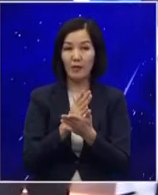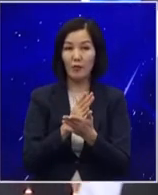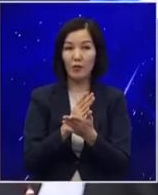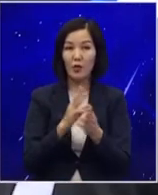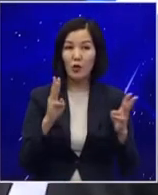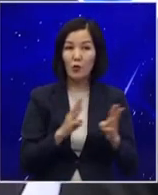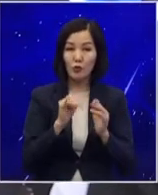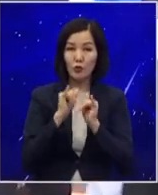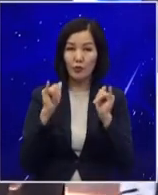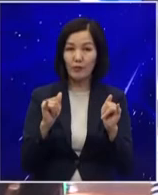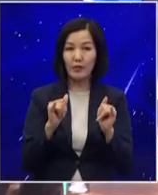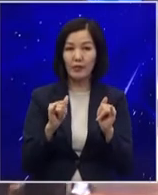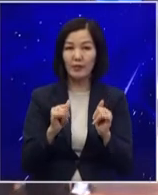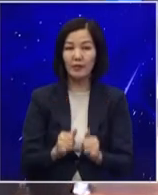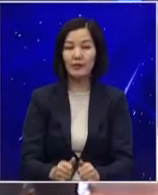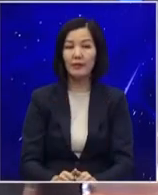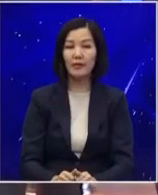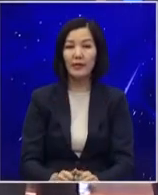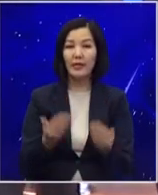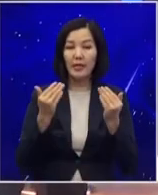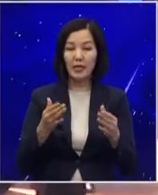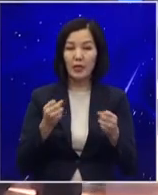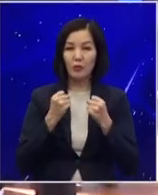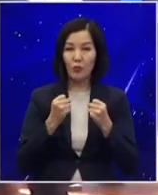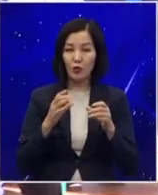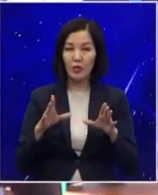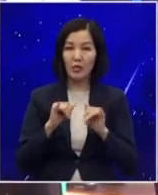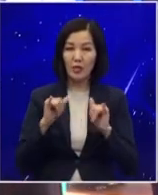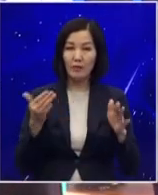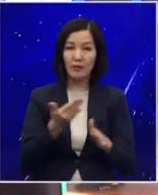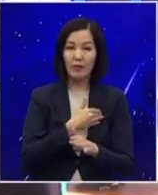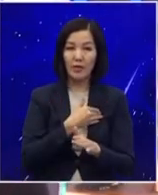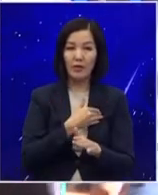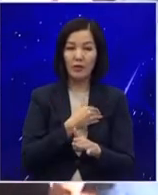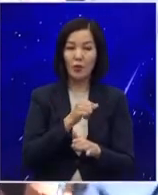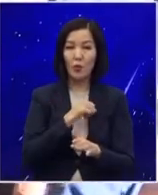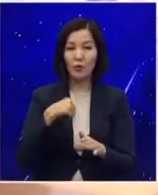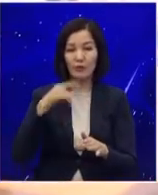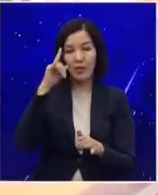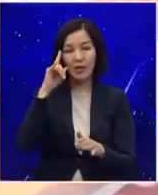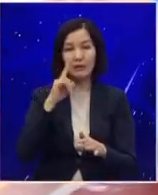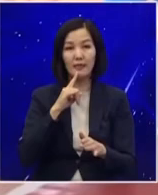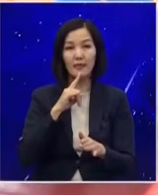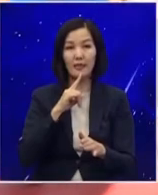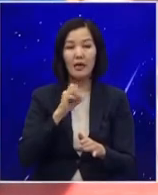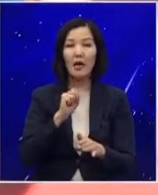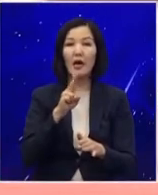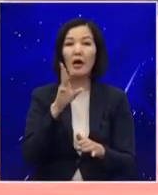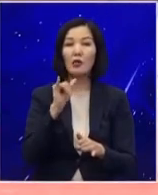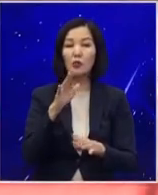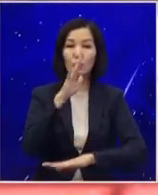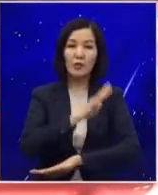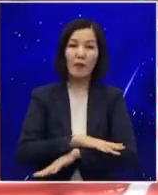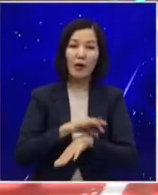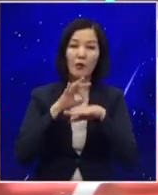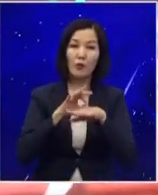құлшынысым артты, былай қарай айтқанда. Енді осы спорт түрін дамытқым келеді өзіміздің Қазақстан елінде. Ақсу ауданындағы шеберлік сабағы